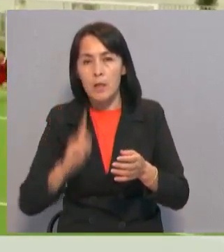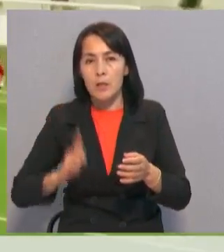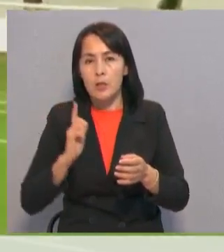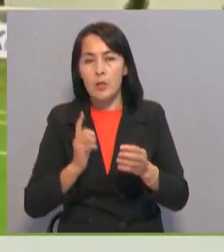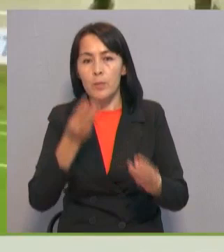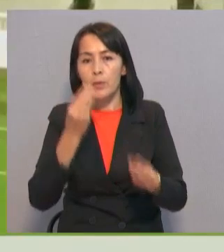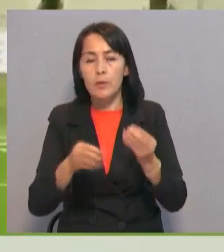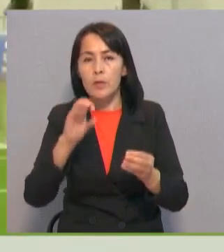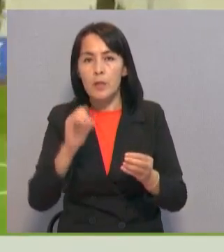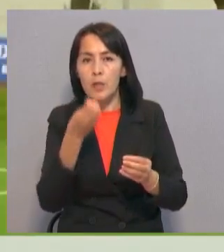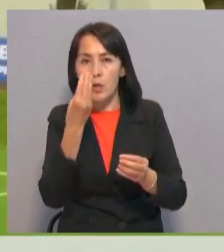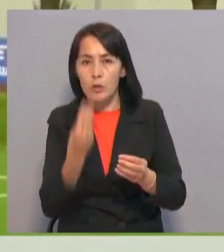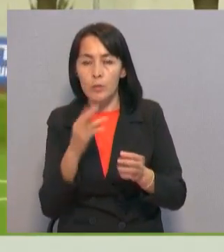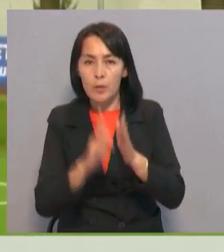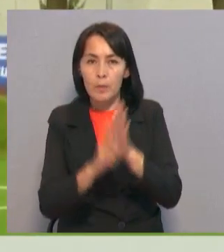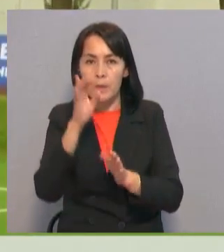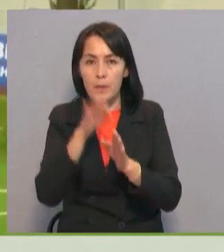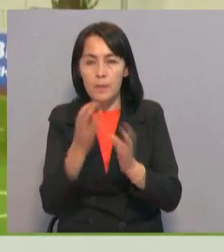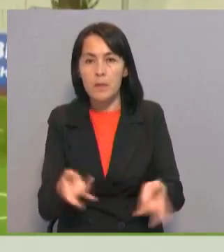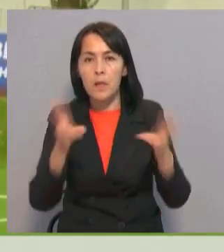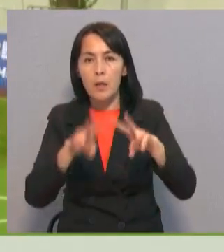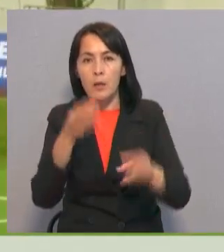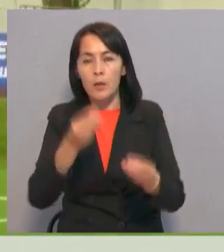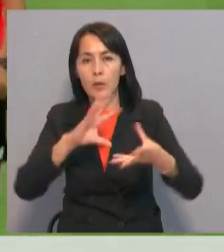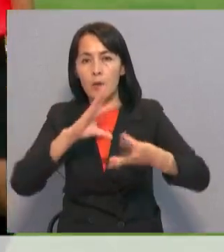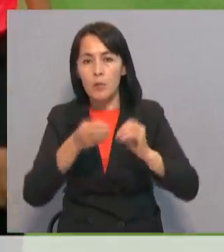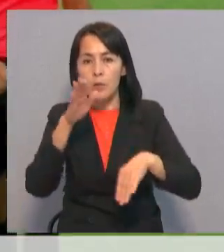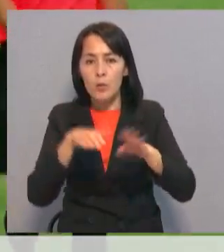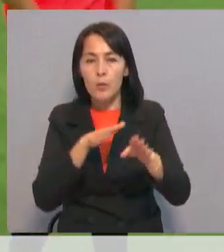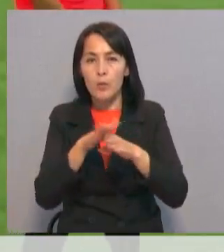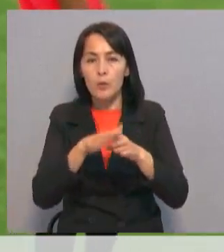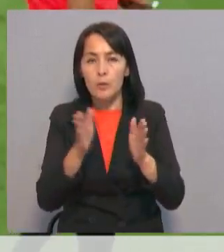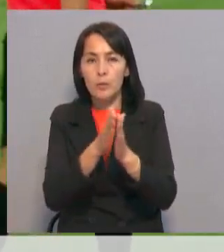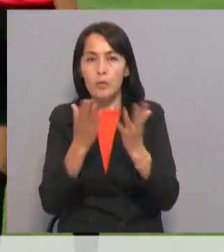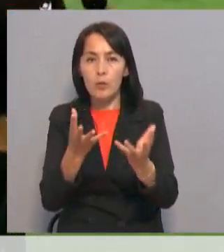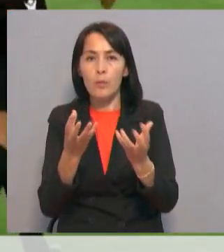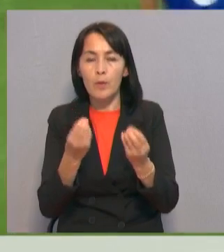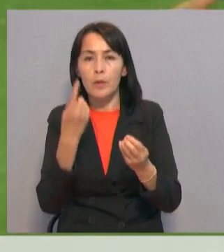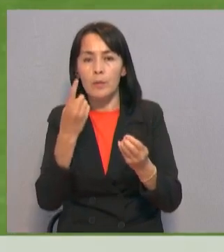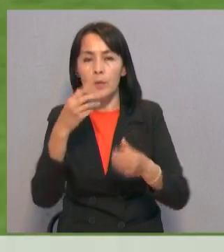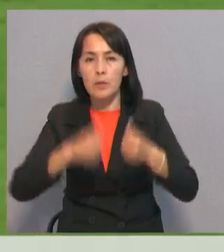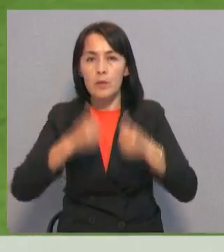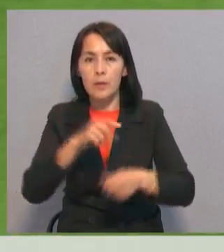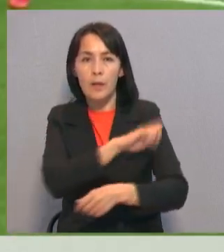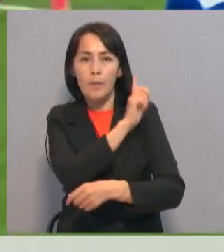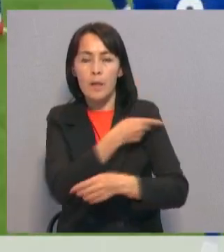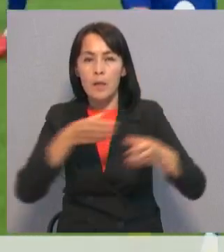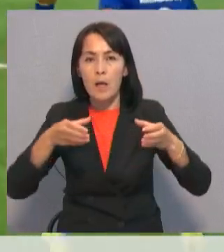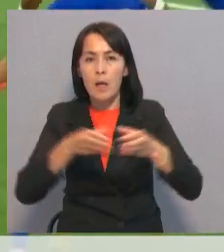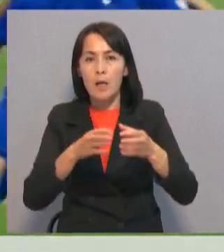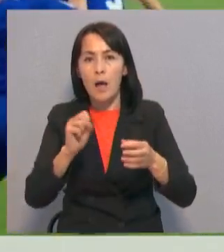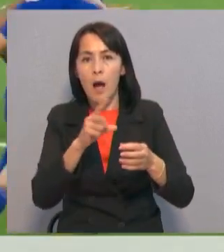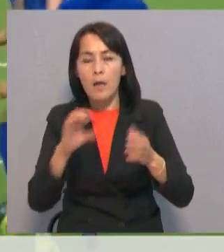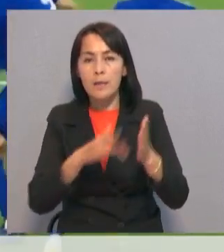ойыншы Ерлан Шойтымбетовтың басты мақсаты қалған ойындарды нәтижелі өткізіп Премьер-лигаға жолдама алу. Бірінші лигадағы ең мықты команда саналатын